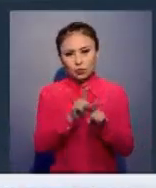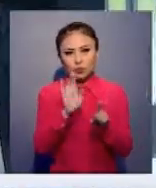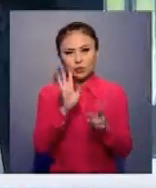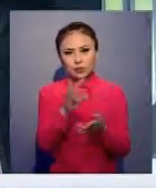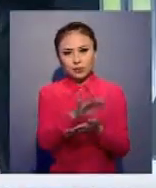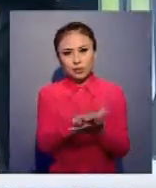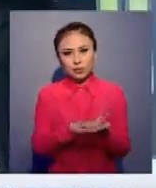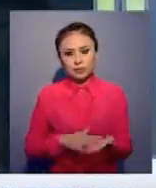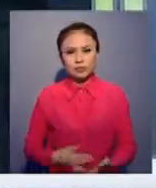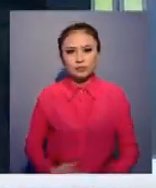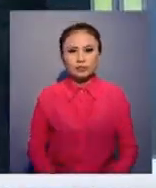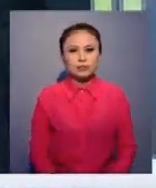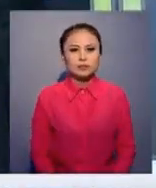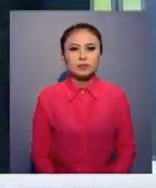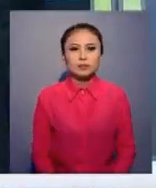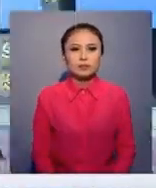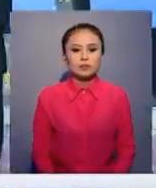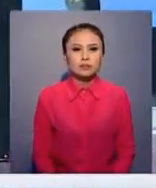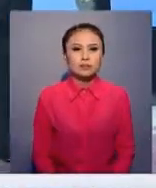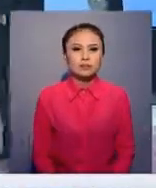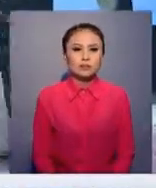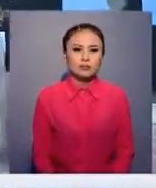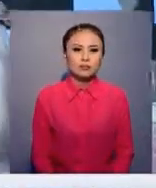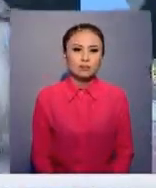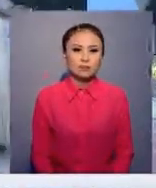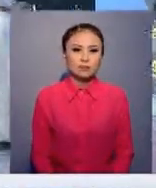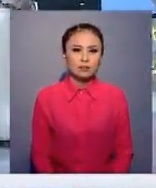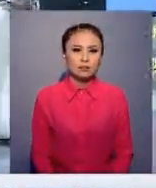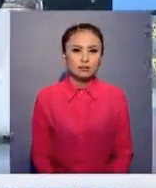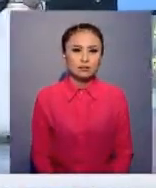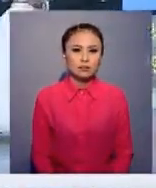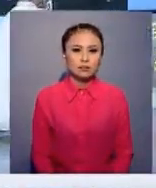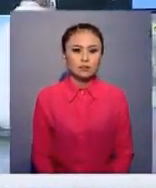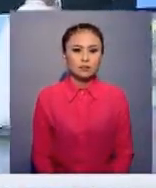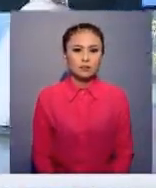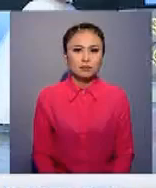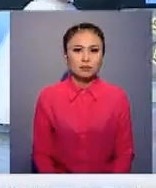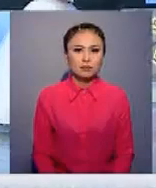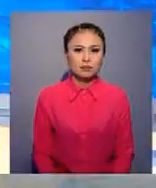табады. Дастан Сейілханұлы, Ербол Дайыров, Хабар 24, Астана.